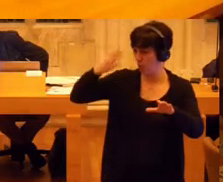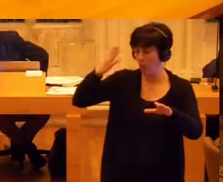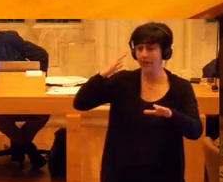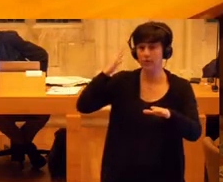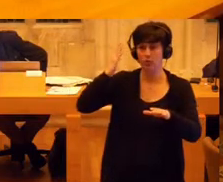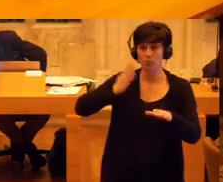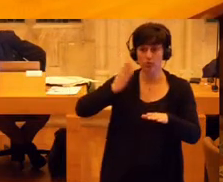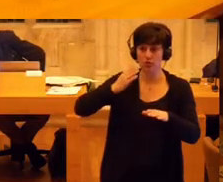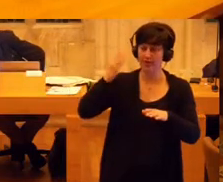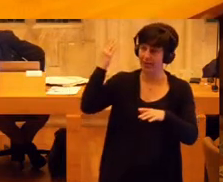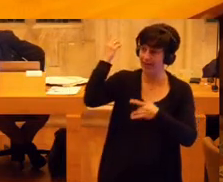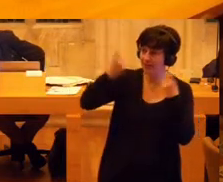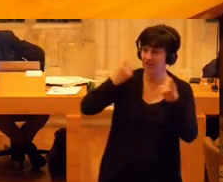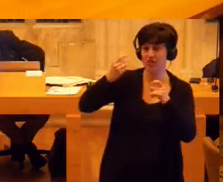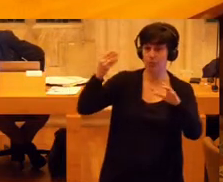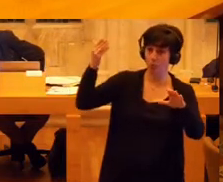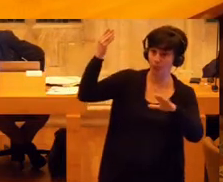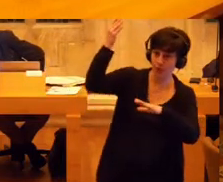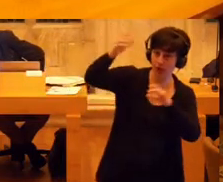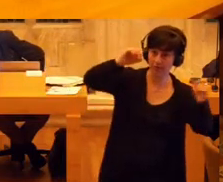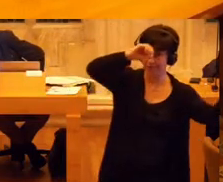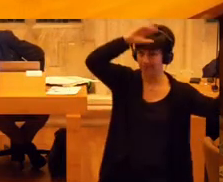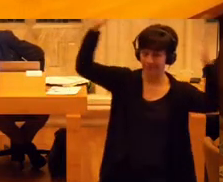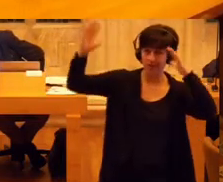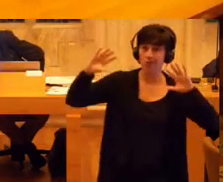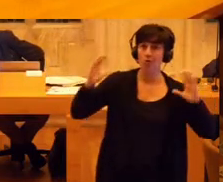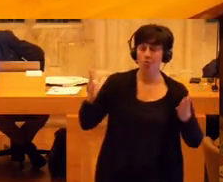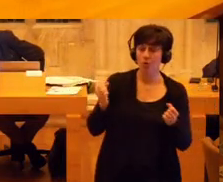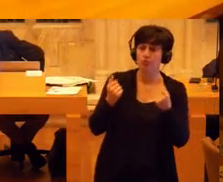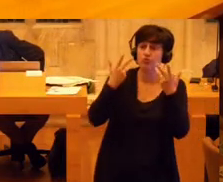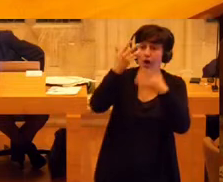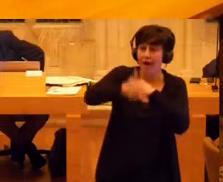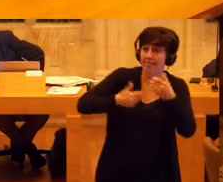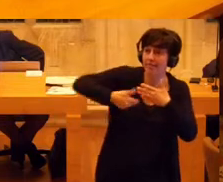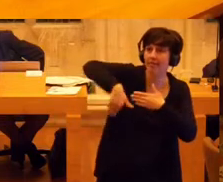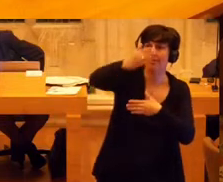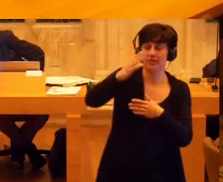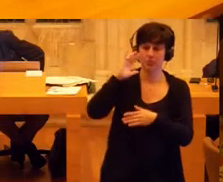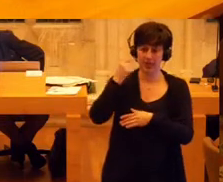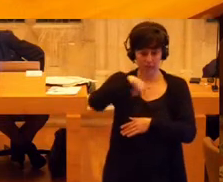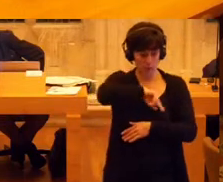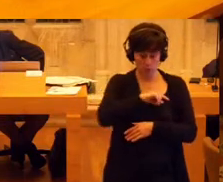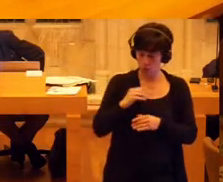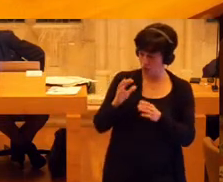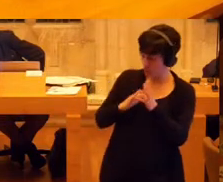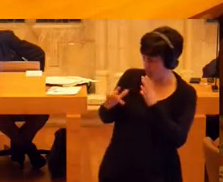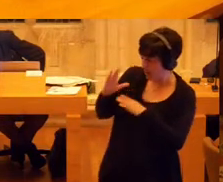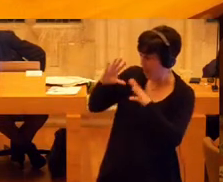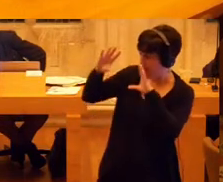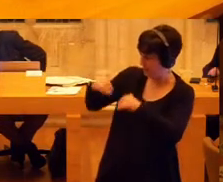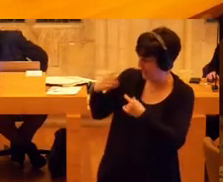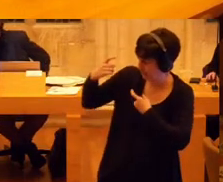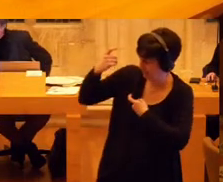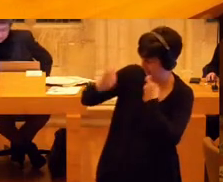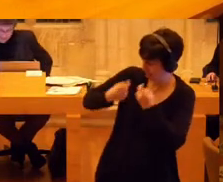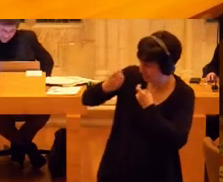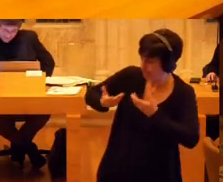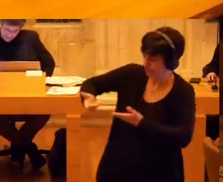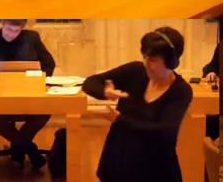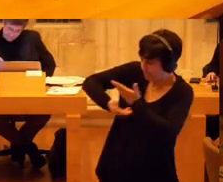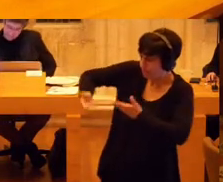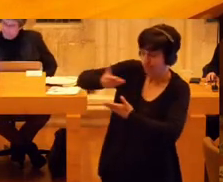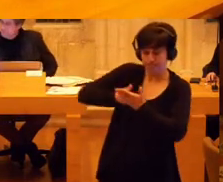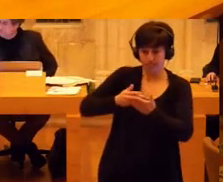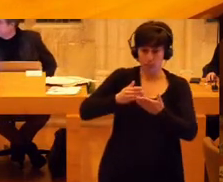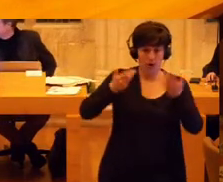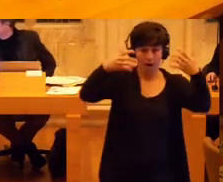être vu dans un ensemble, travaux centre commercial et site Jacquard. Et donc on rouvre avec Caen La Mer Habitat finalement une réflexion sur cet